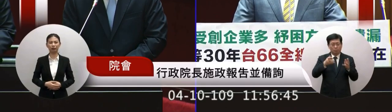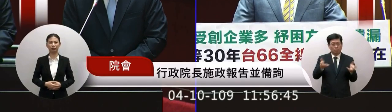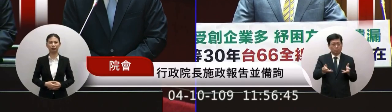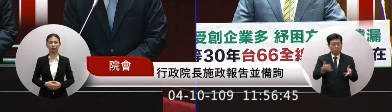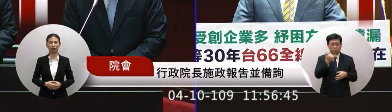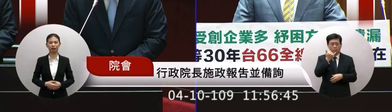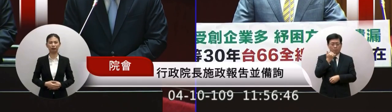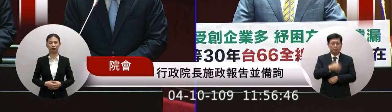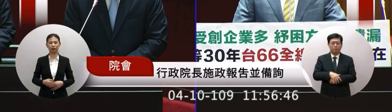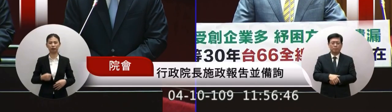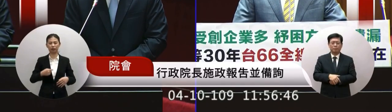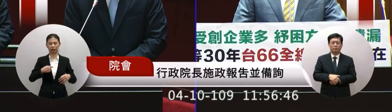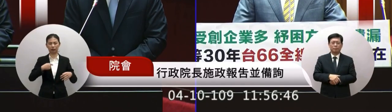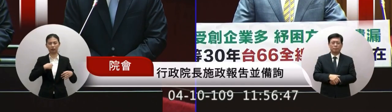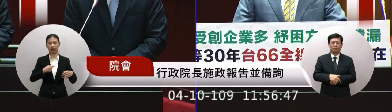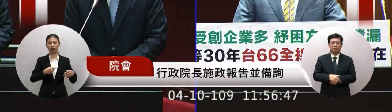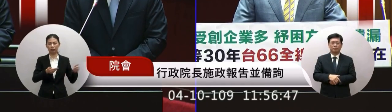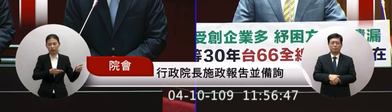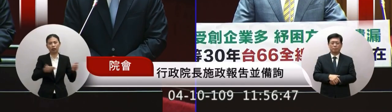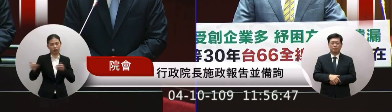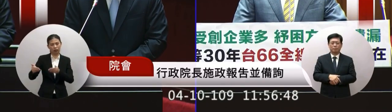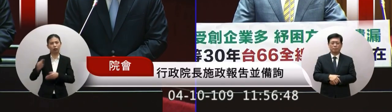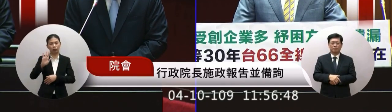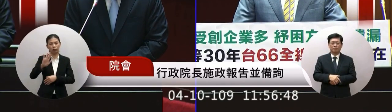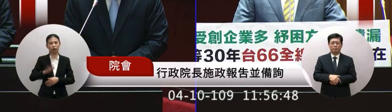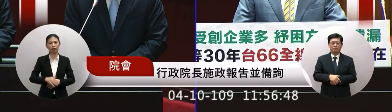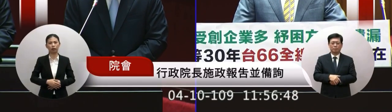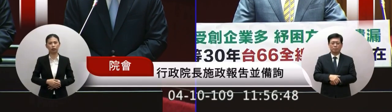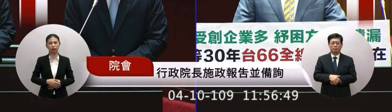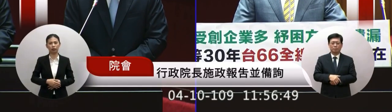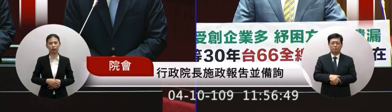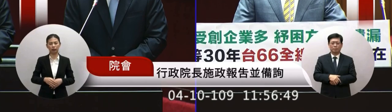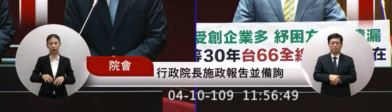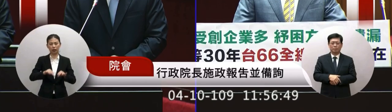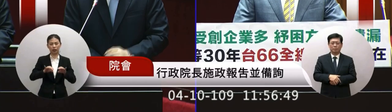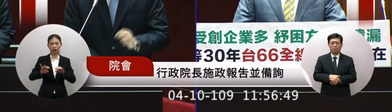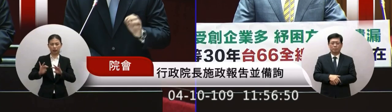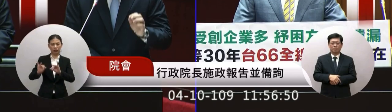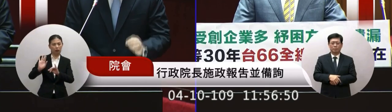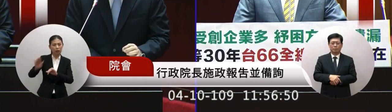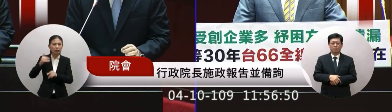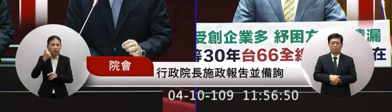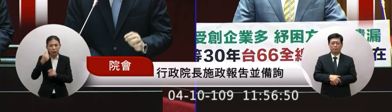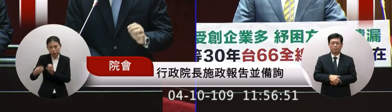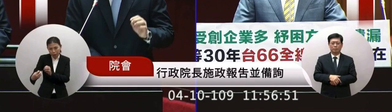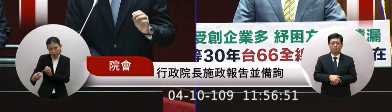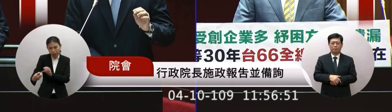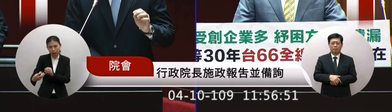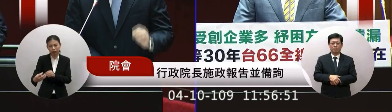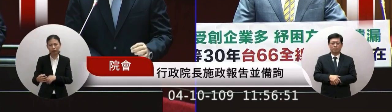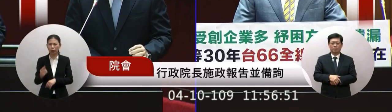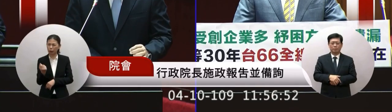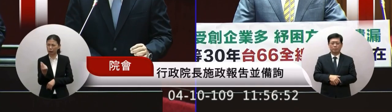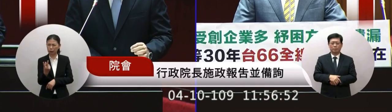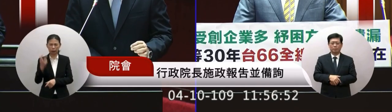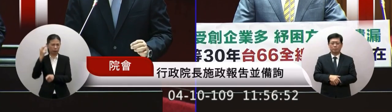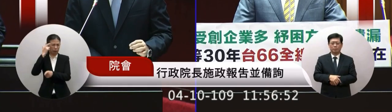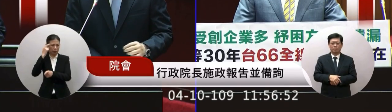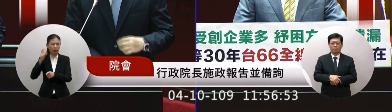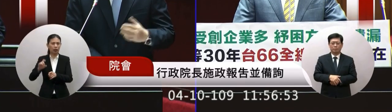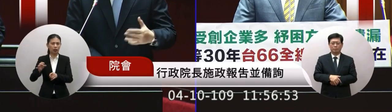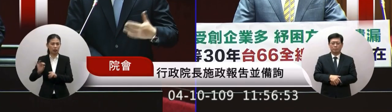来施作？ 应该我们同步在进行这个协调跟地主。那原来有少数比较强烈反